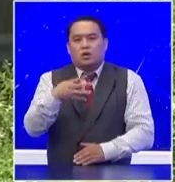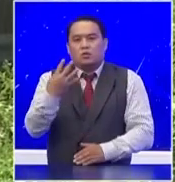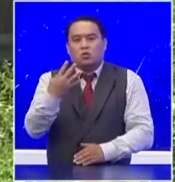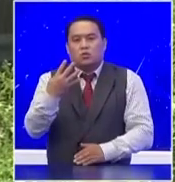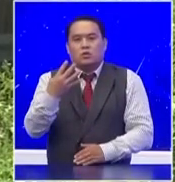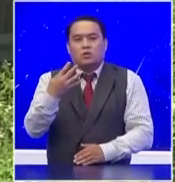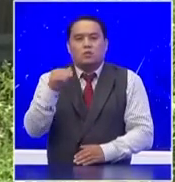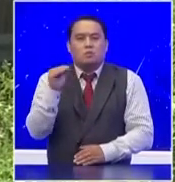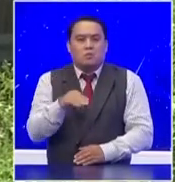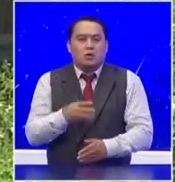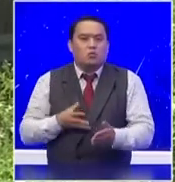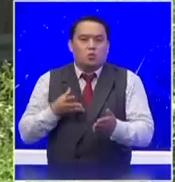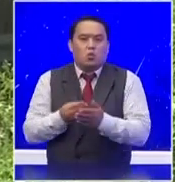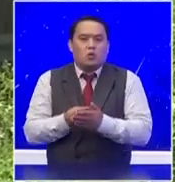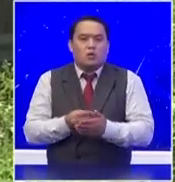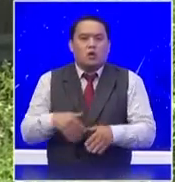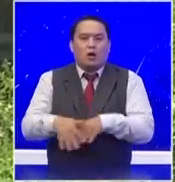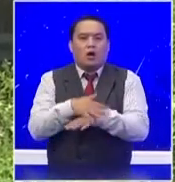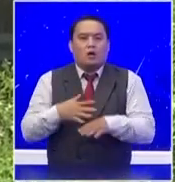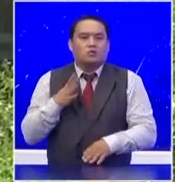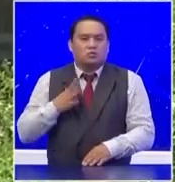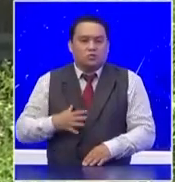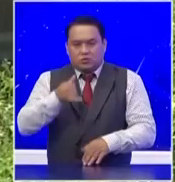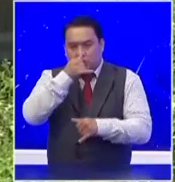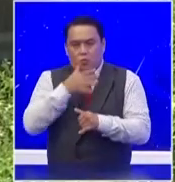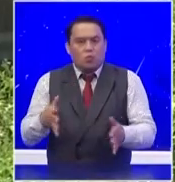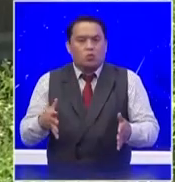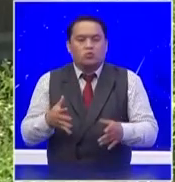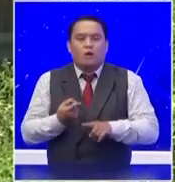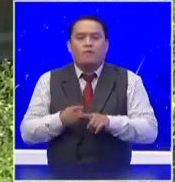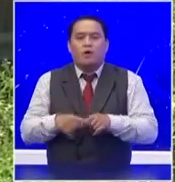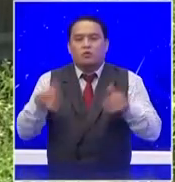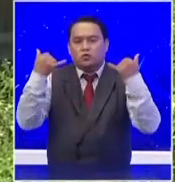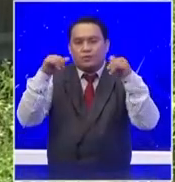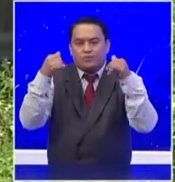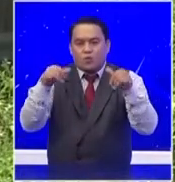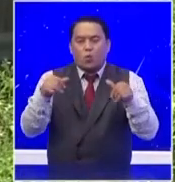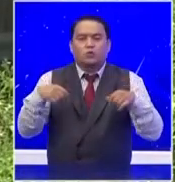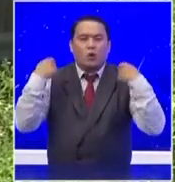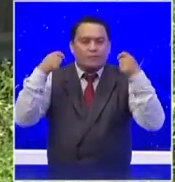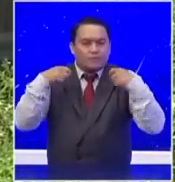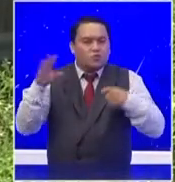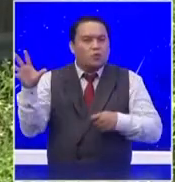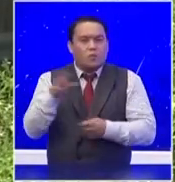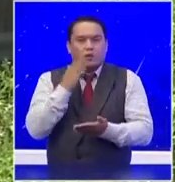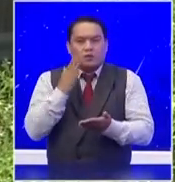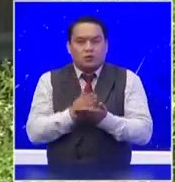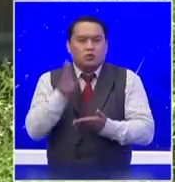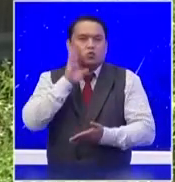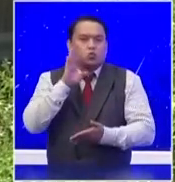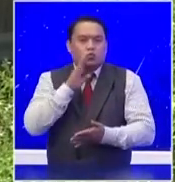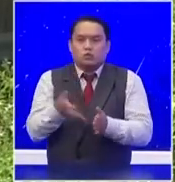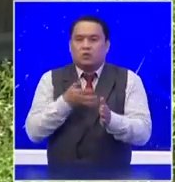төлеп отырғаны. Халықтың шыдамы таусылды. Сақ малымыз да бар, ірі қара малымыз да бар. Олардың барлығында да, табында да су